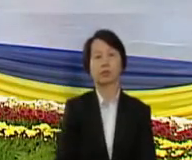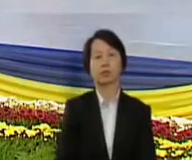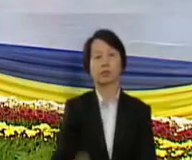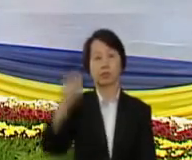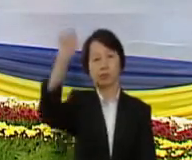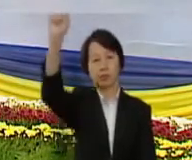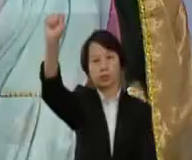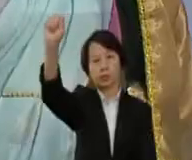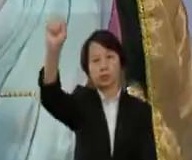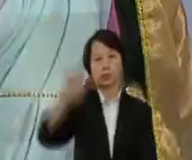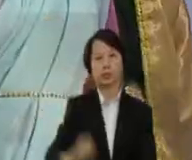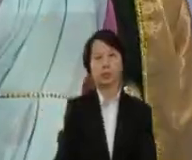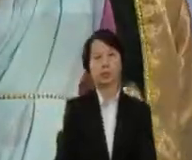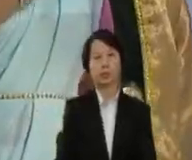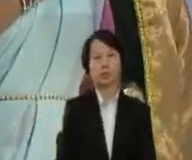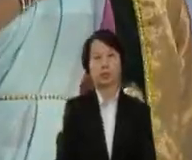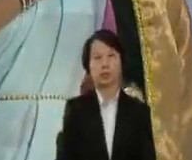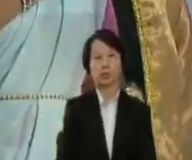Merdeka!